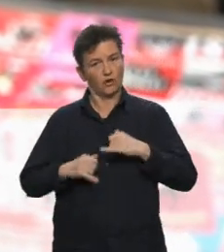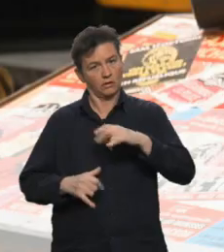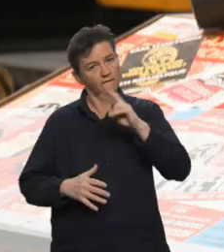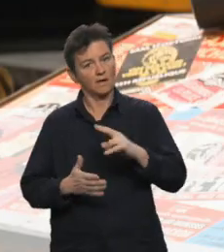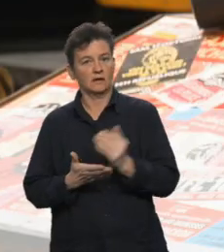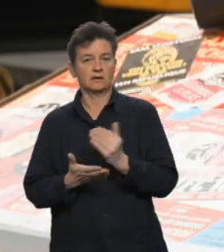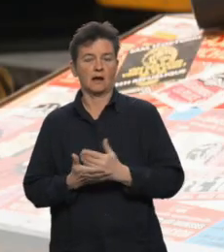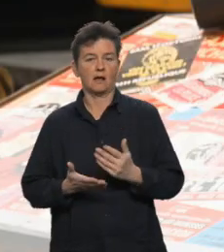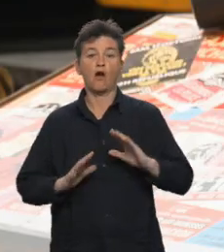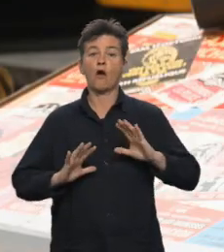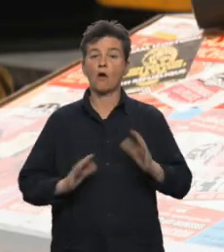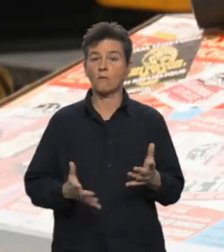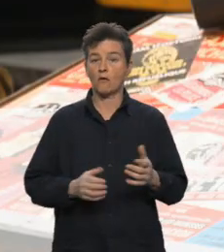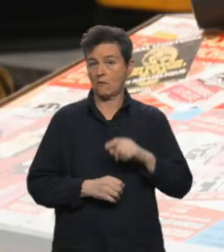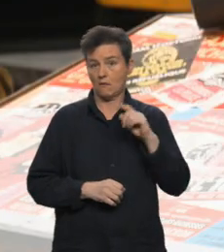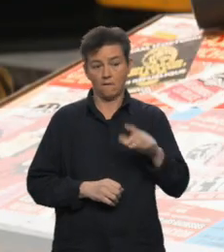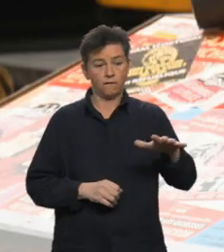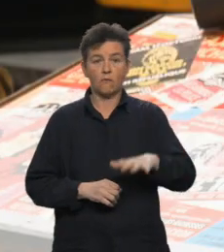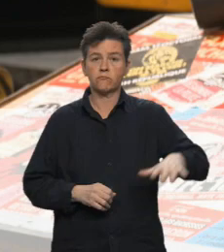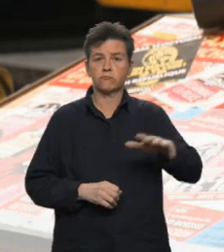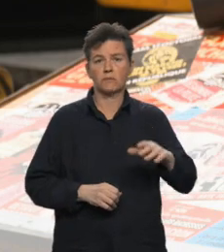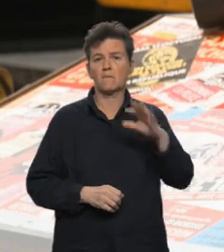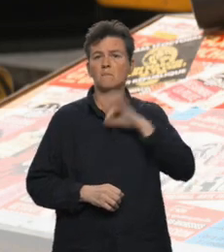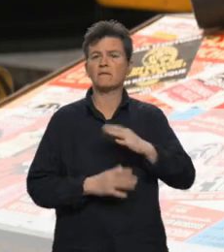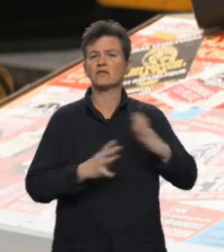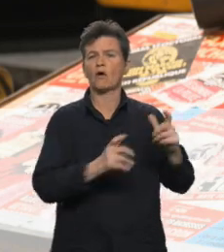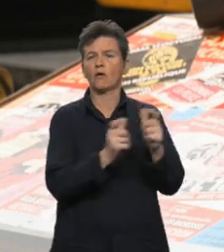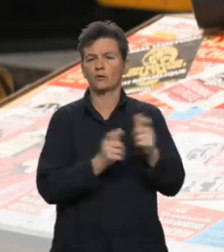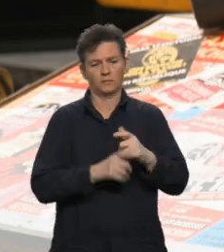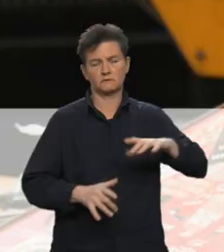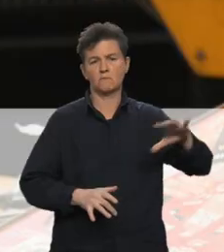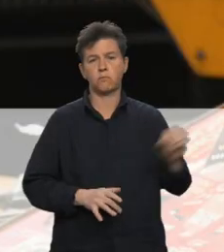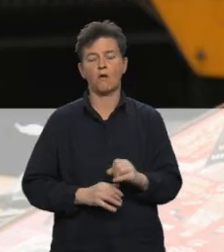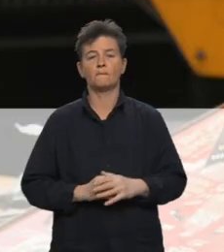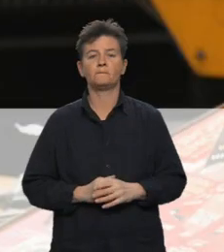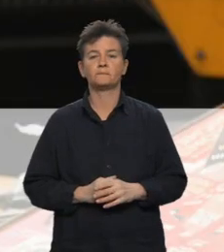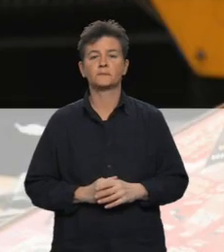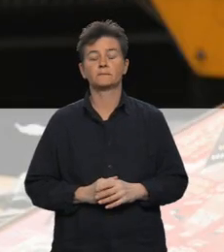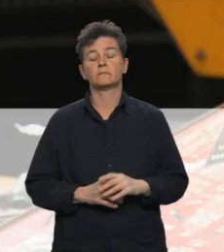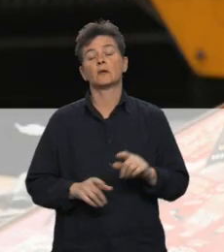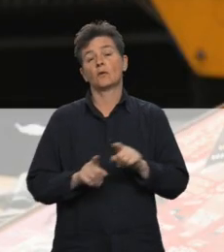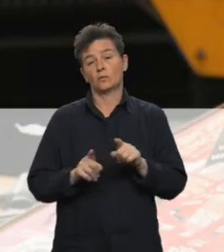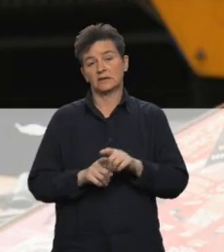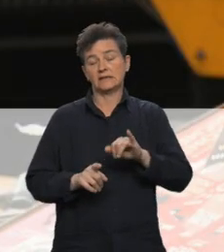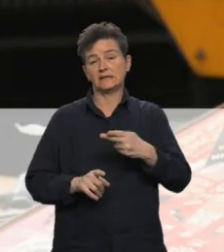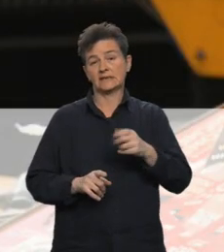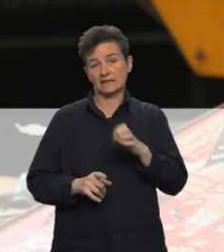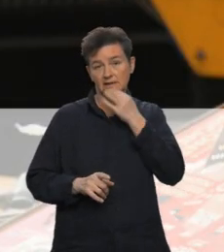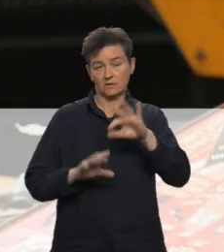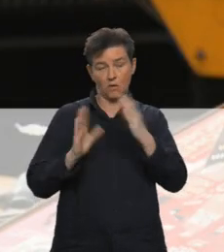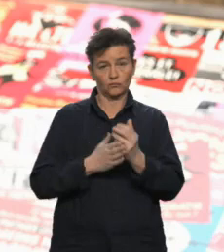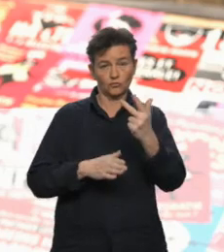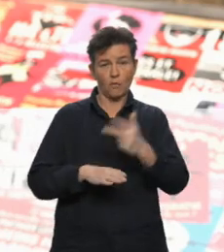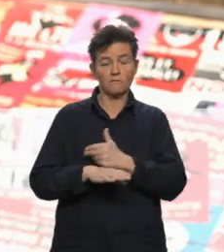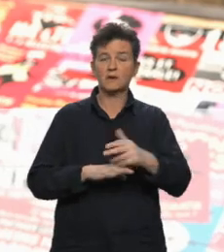pour les jeunes. Pour cela, il faut prendre sur les bénéfices des grandes entreprises. Enfin, il y a selon l'INSEE 3 millions de